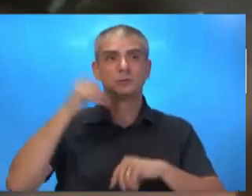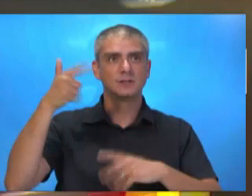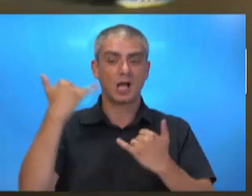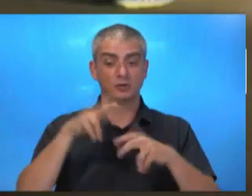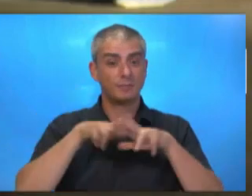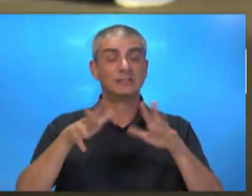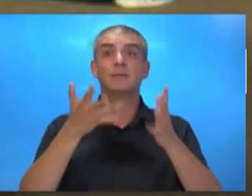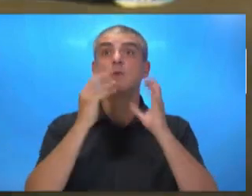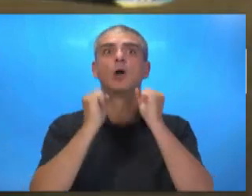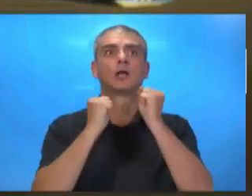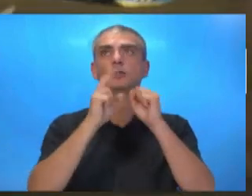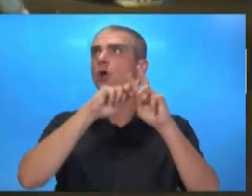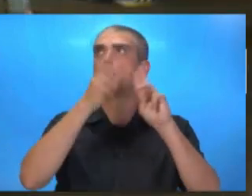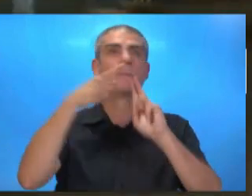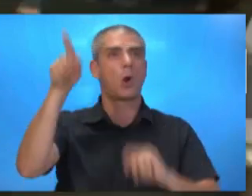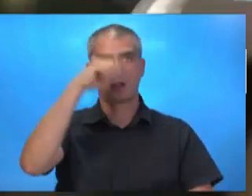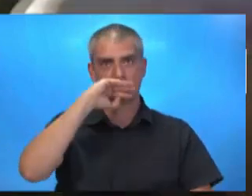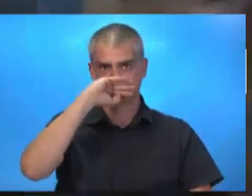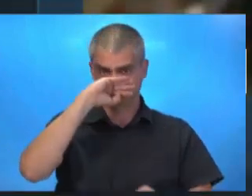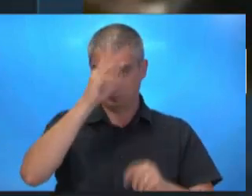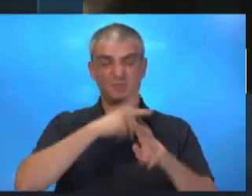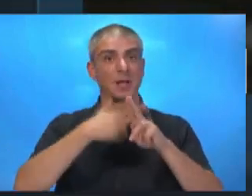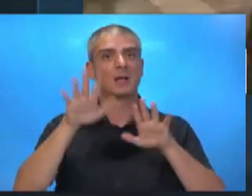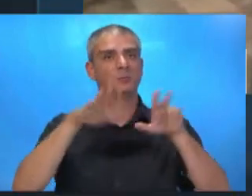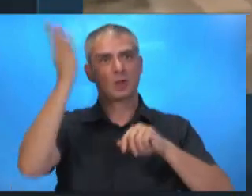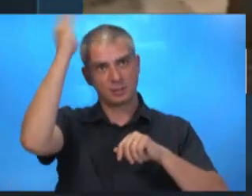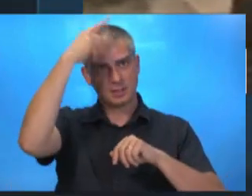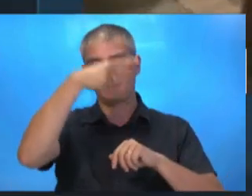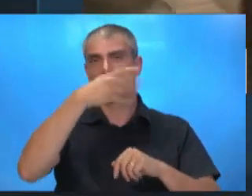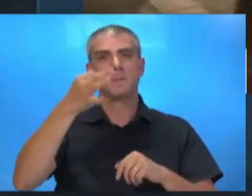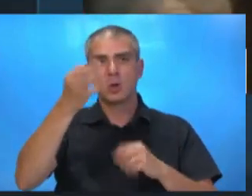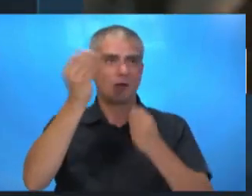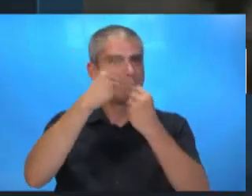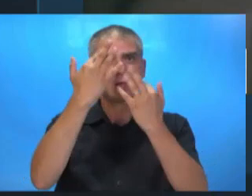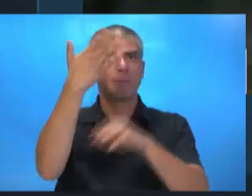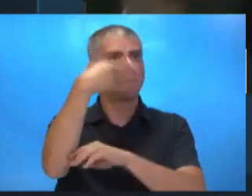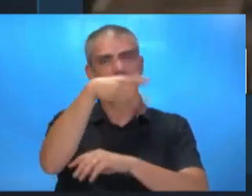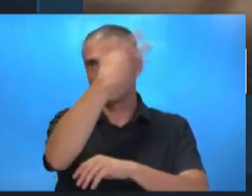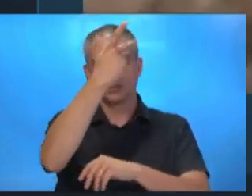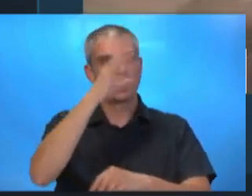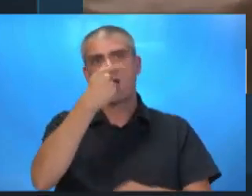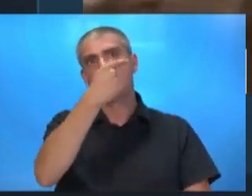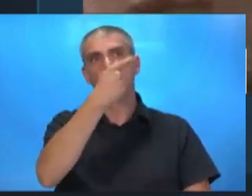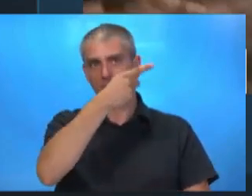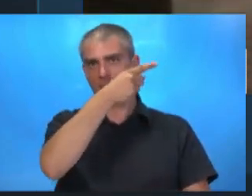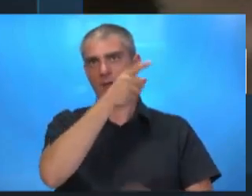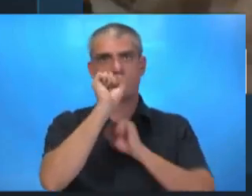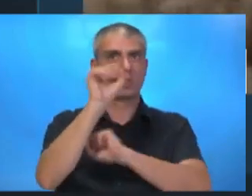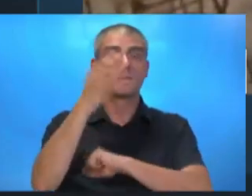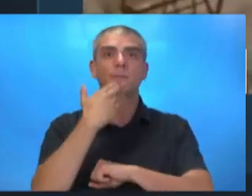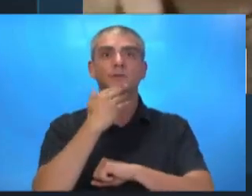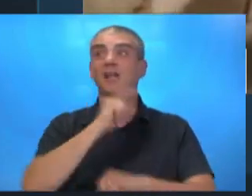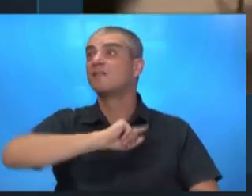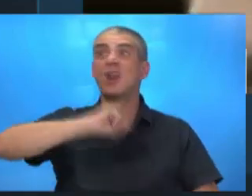קשה בעולם. כי רק ממשל טראמפ, מיקרונזיה ועוד כמה מדינות, גואטמלה אולי, הם איתה, אבל כל